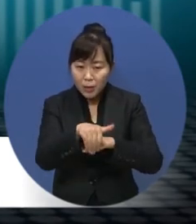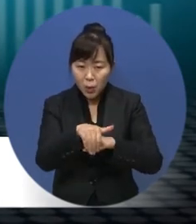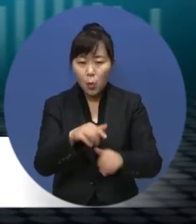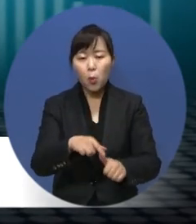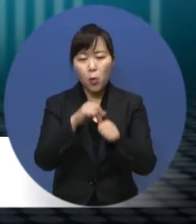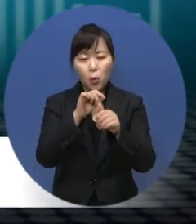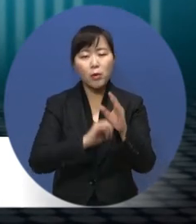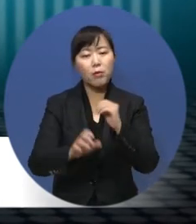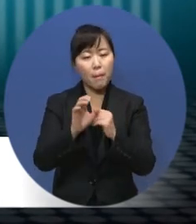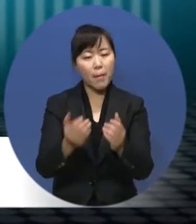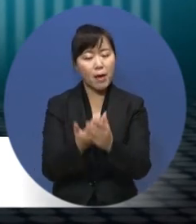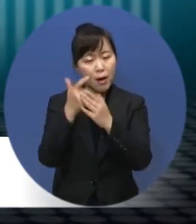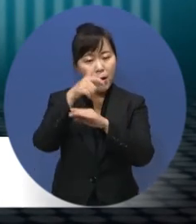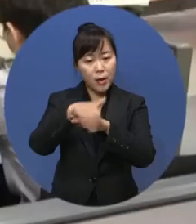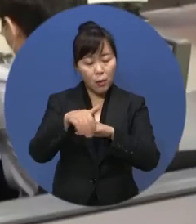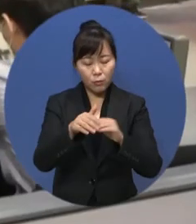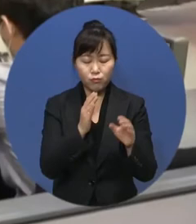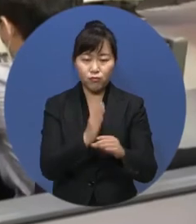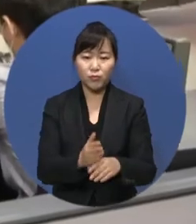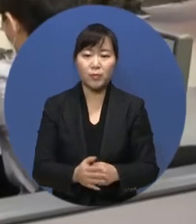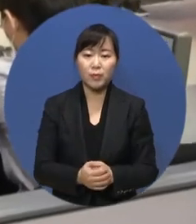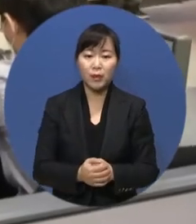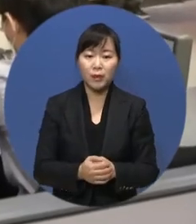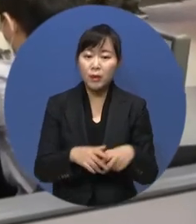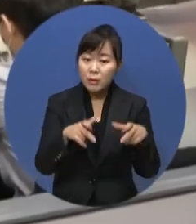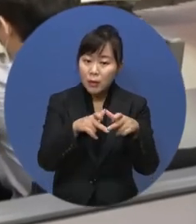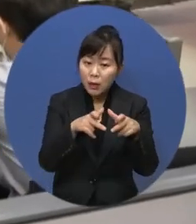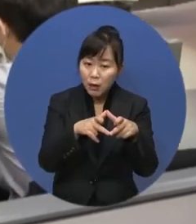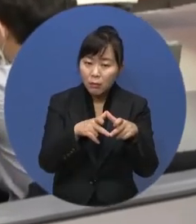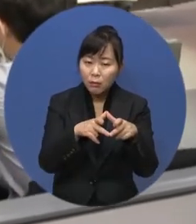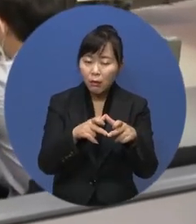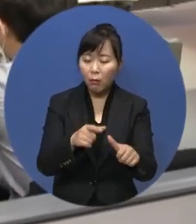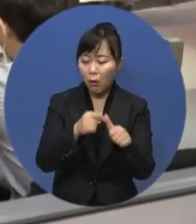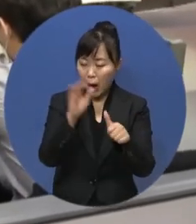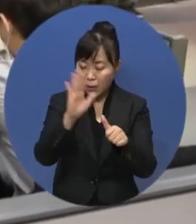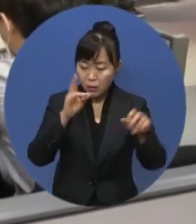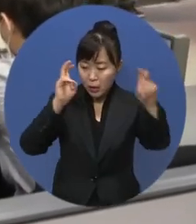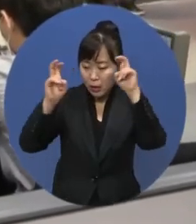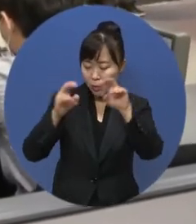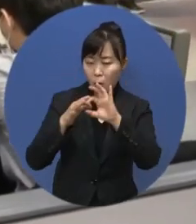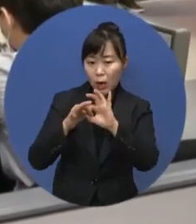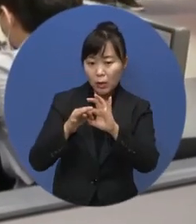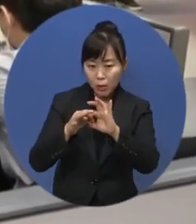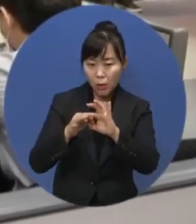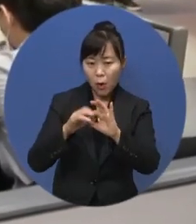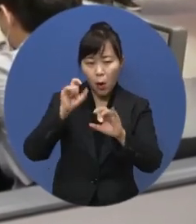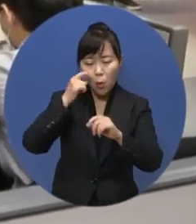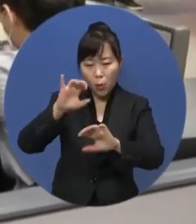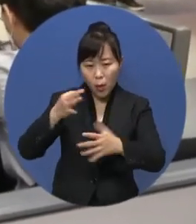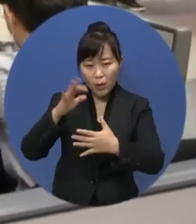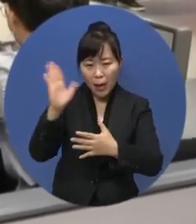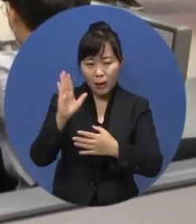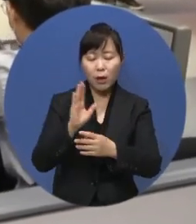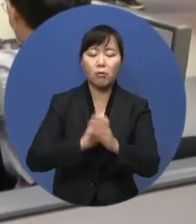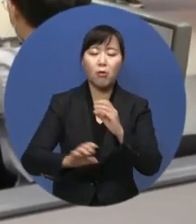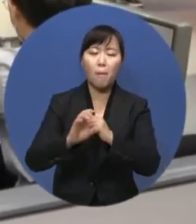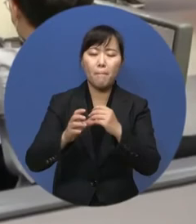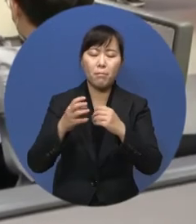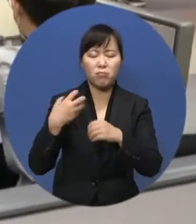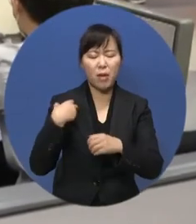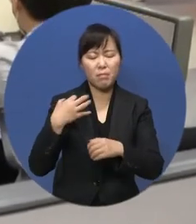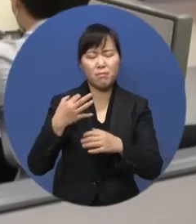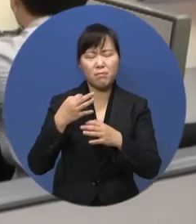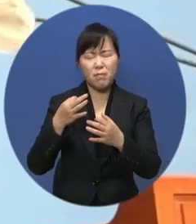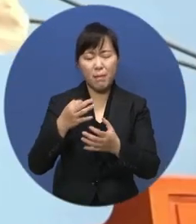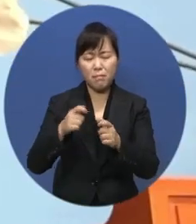있도록 할 계획을 갖고 있고요. 장애인들은 장애인을 고용하지 않은 기업에 대해서 월급보다 더 많은 부담금을 내게